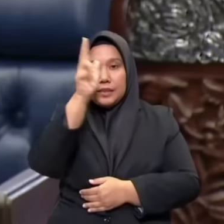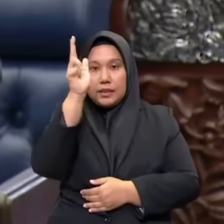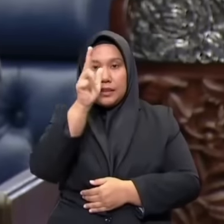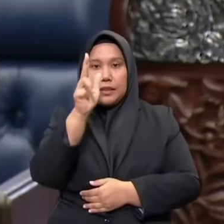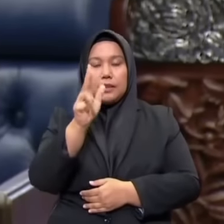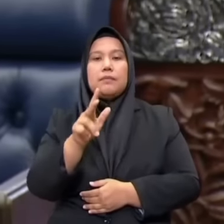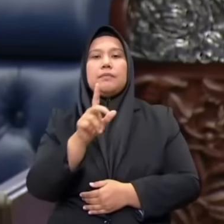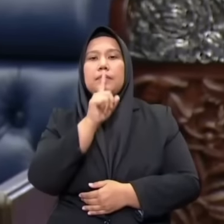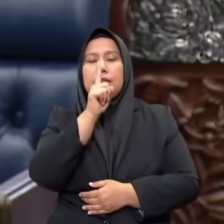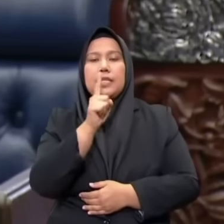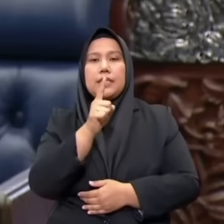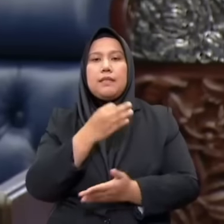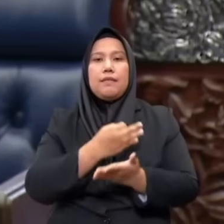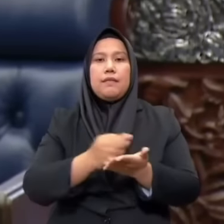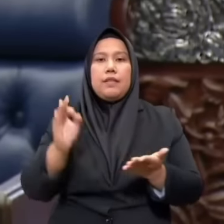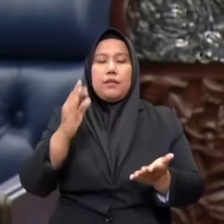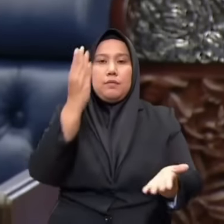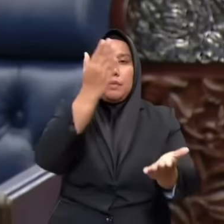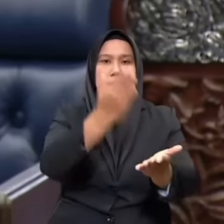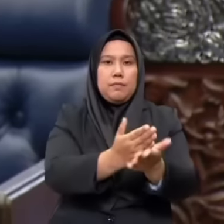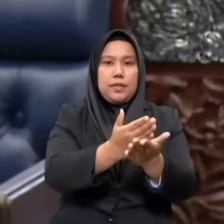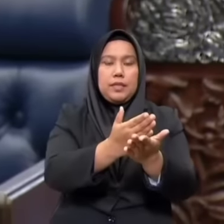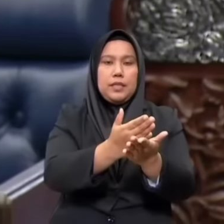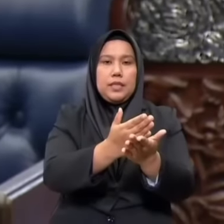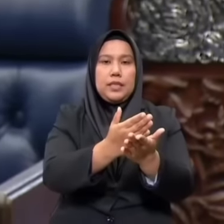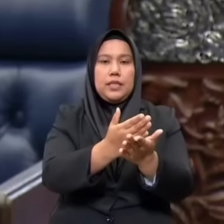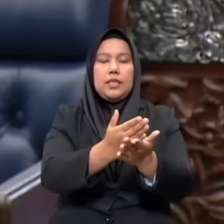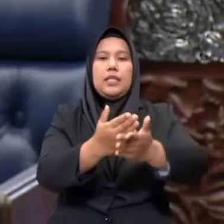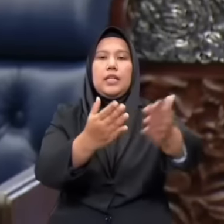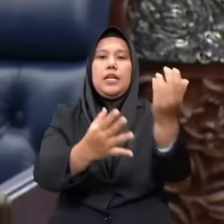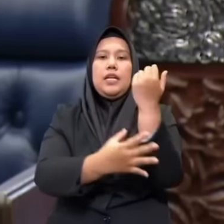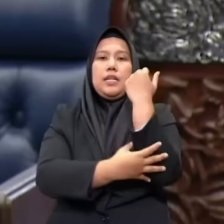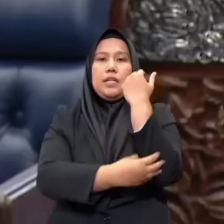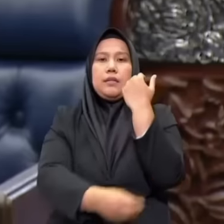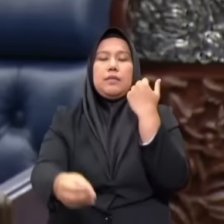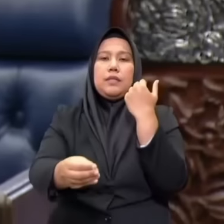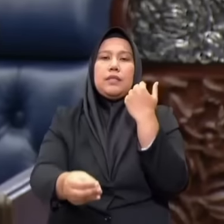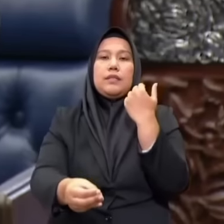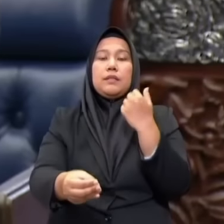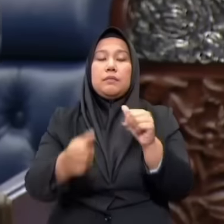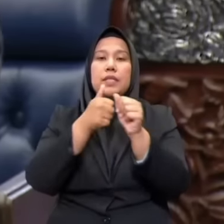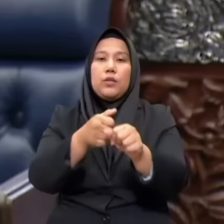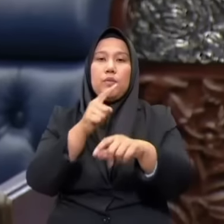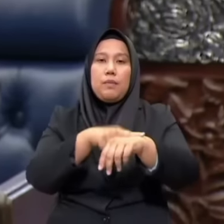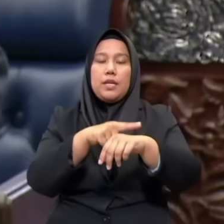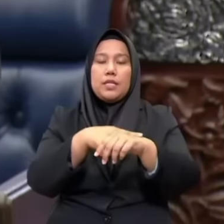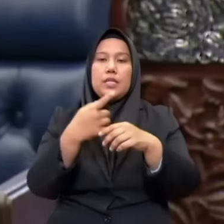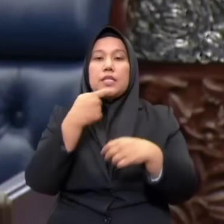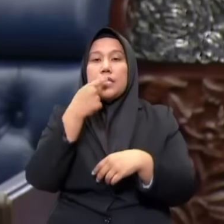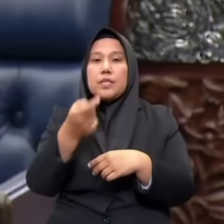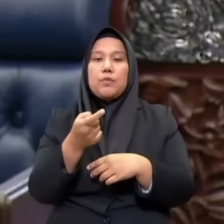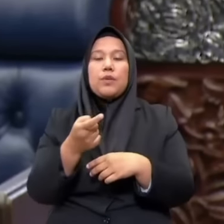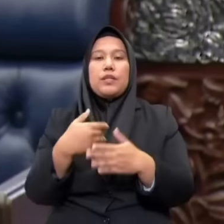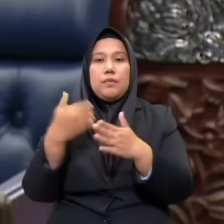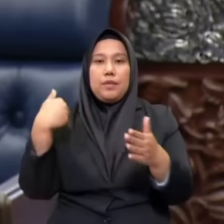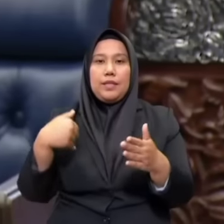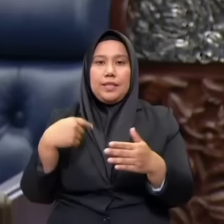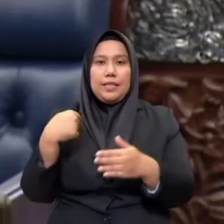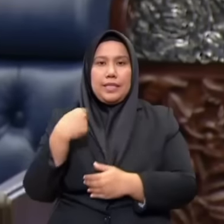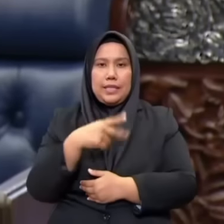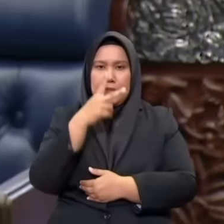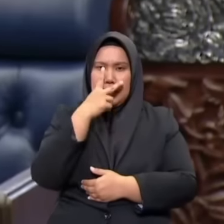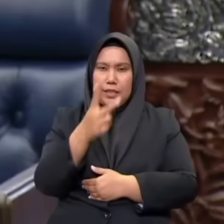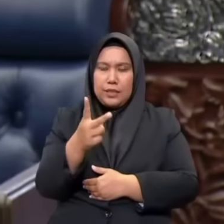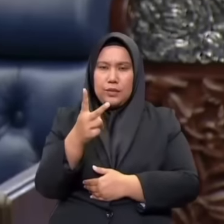gagal untuk menoktahkan kemiskinan mengikut tempoh yang disebutkan sebelum ini. Jadi kalau kita lihat maknanya